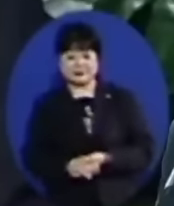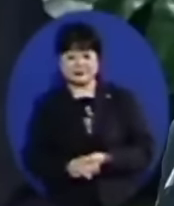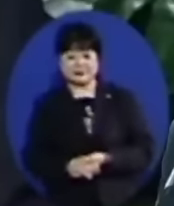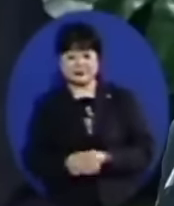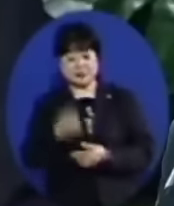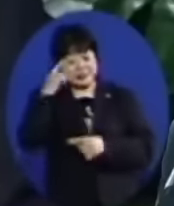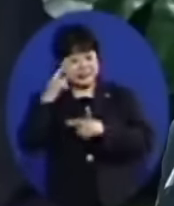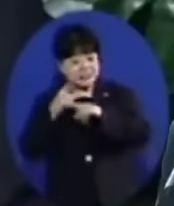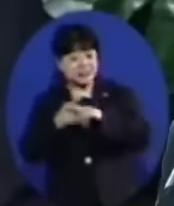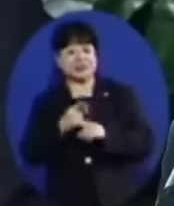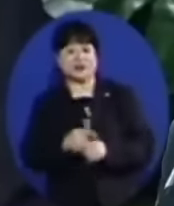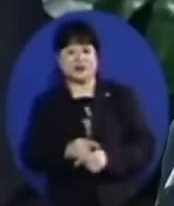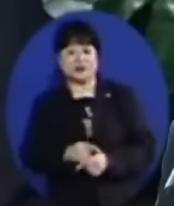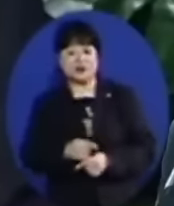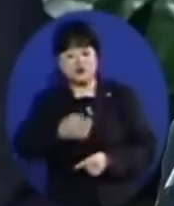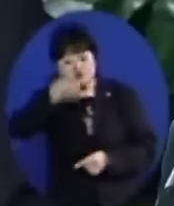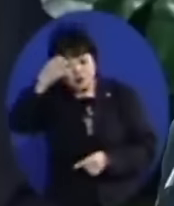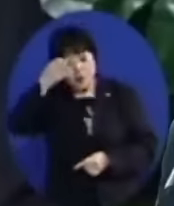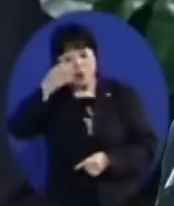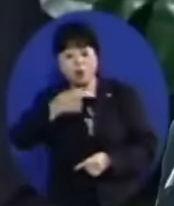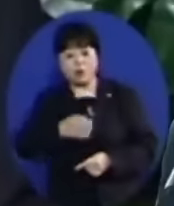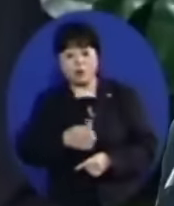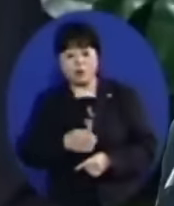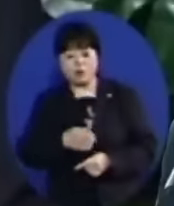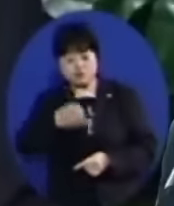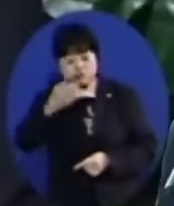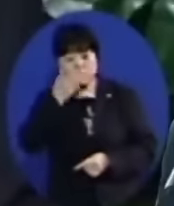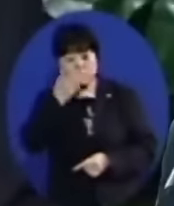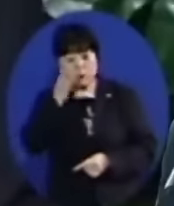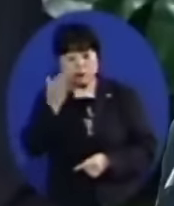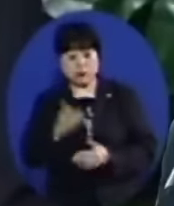긍정적으로 꿈꾸고 꿈은 다 꿀 수 있잖아요.